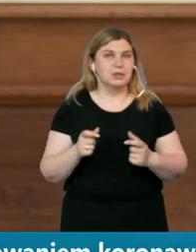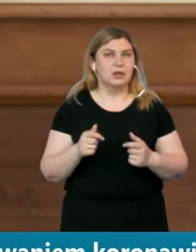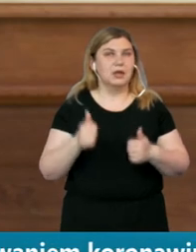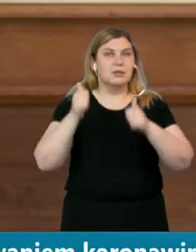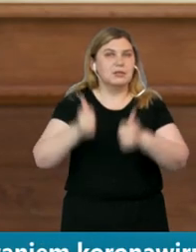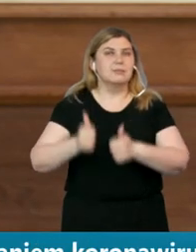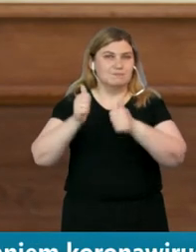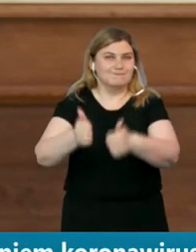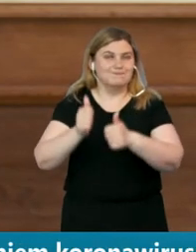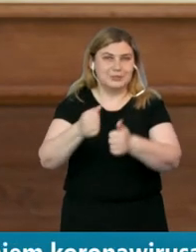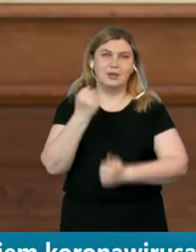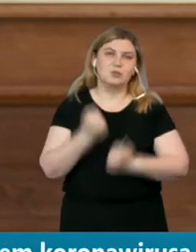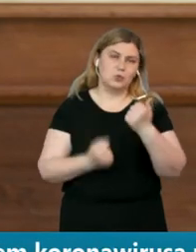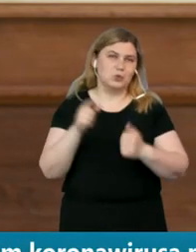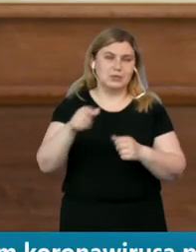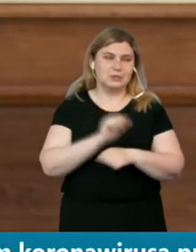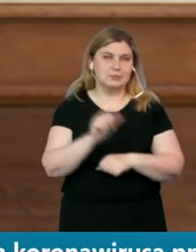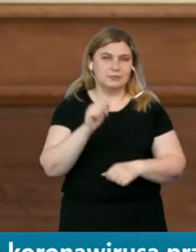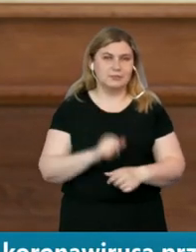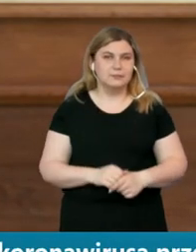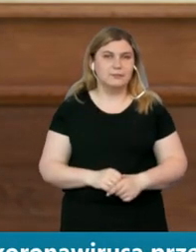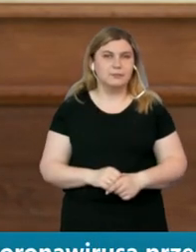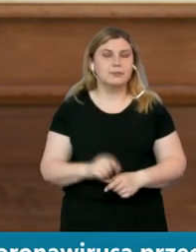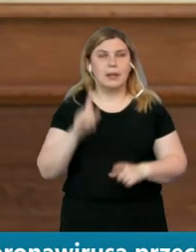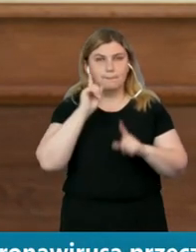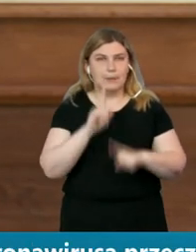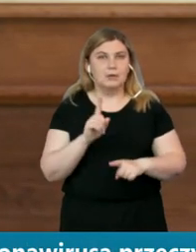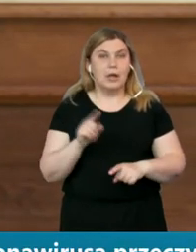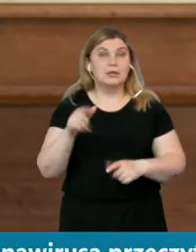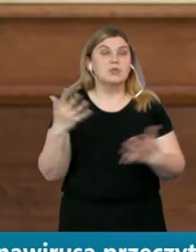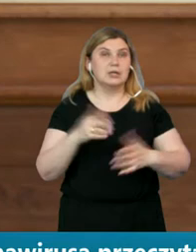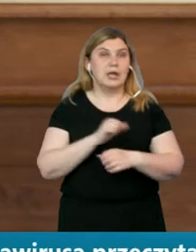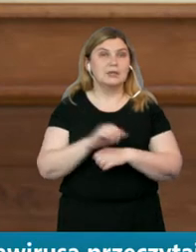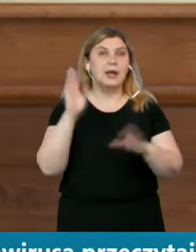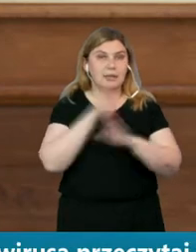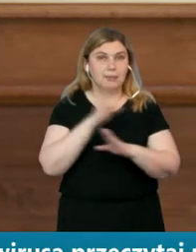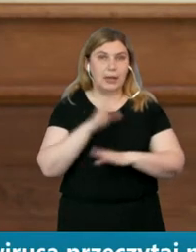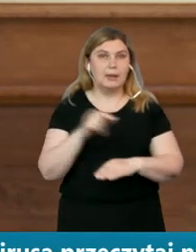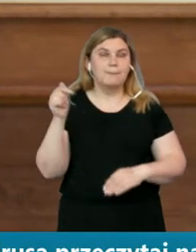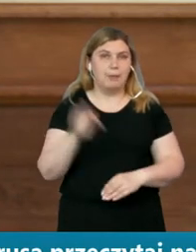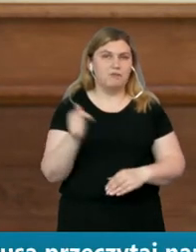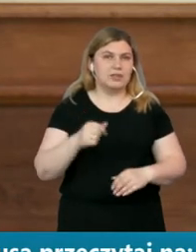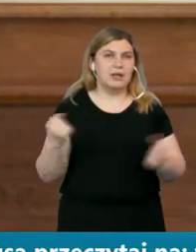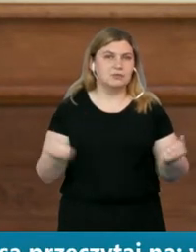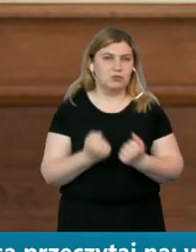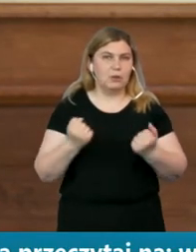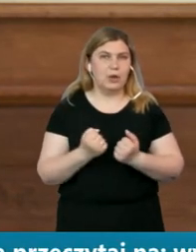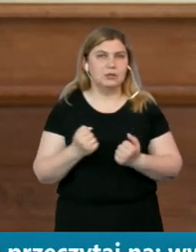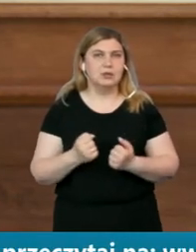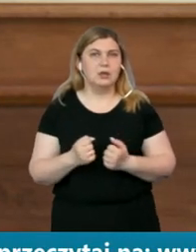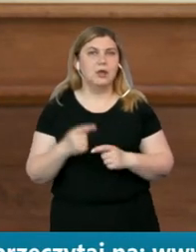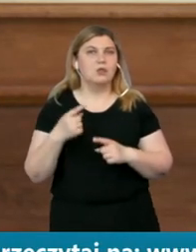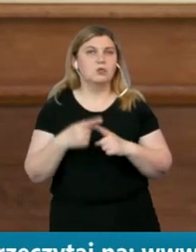na przystankach jest trudniejszy do osiągnięcia. Ale prawda jest taka, że tam, gdzie jest ta klimatyzacja, powinna ona funkcjonować, no i przynajmniej